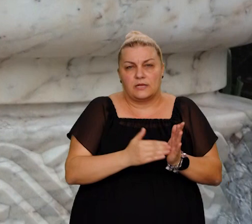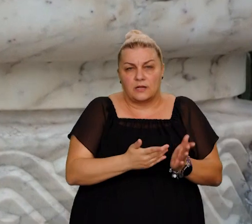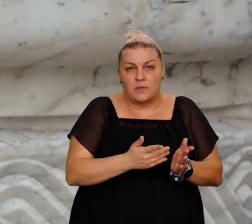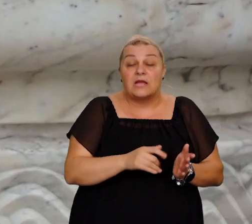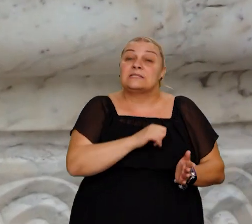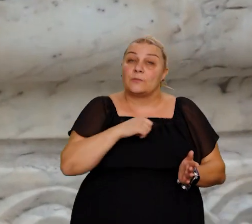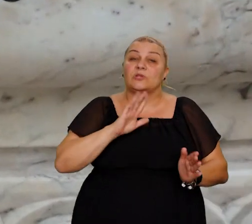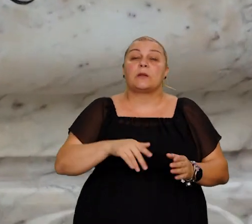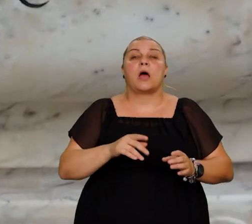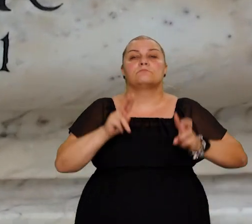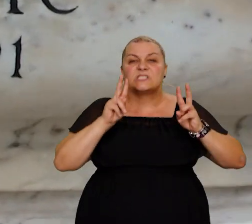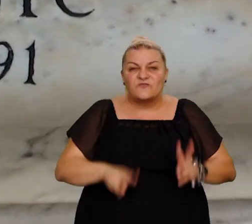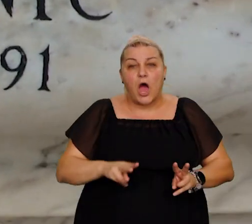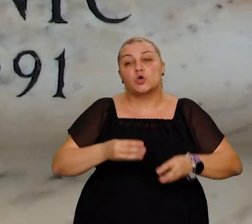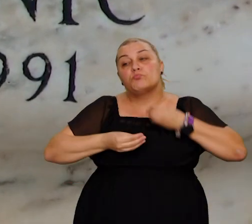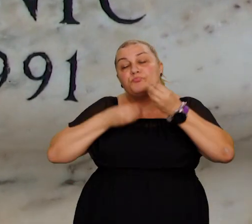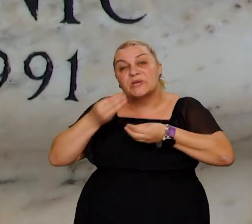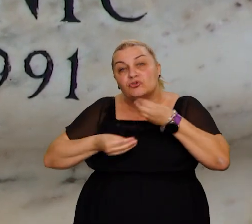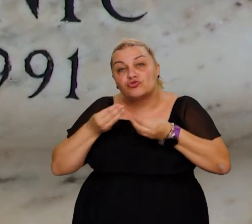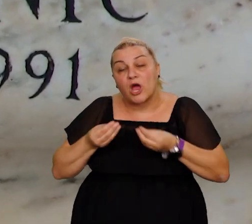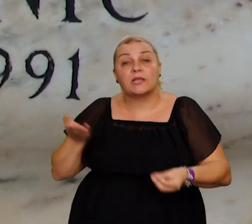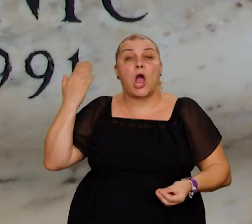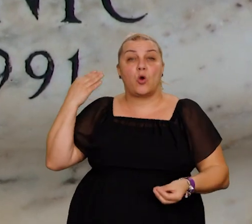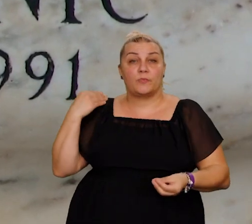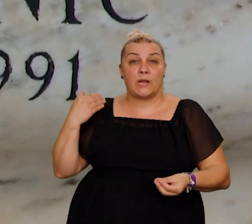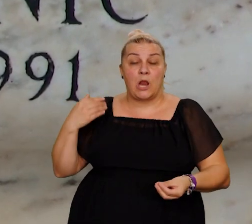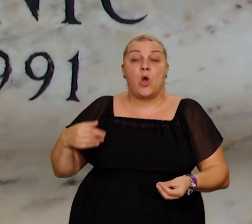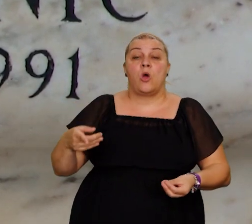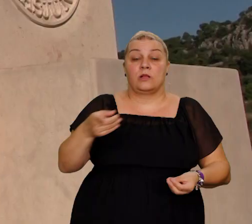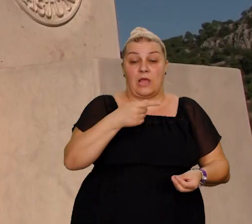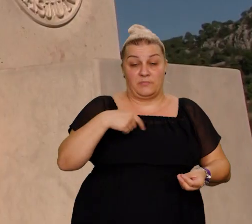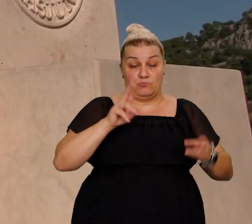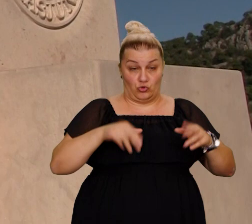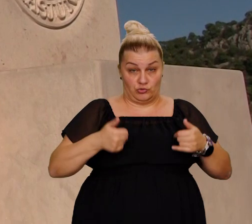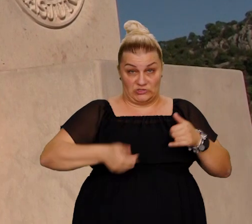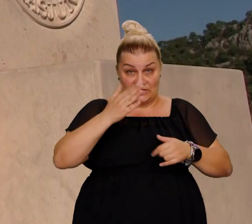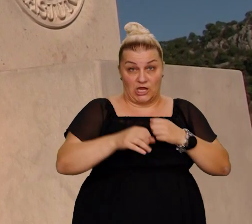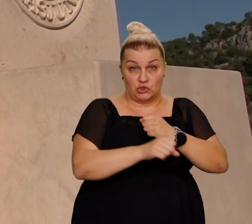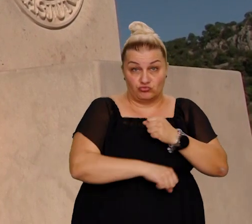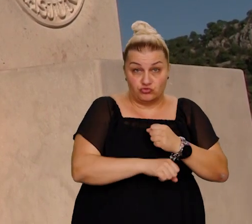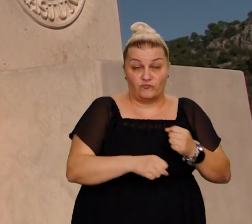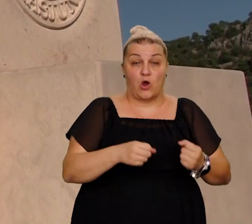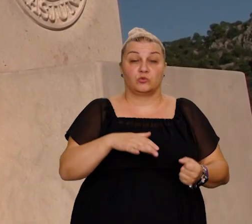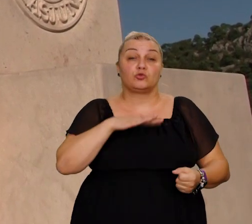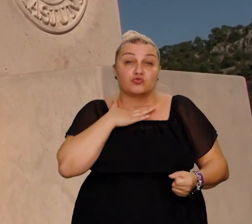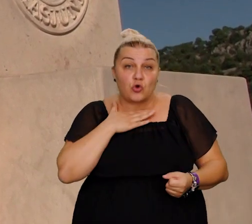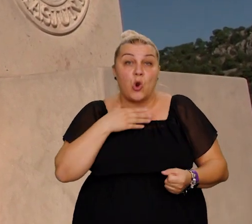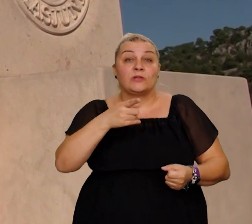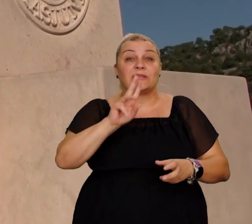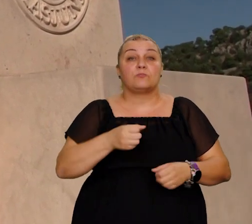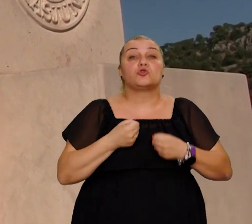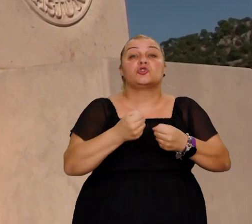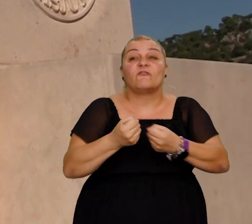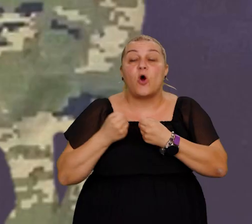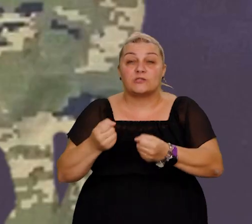kontraproduktivno. Znači, treba pričati realno da je neko, da bi mi sad išli u školu, da bi išli na fakultet, da bi vozio Uber